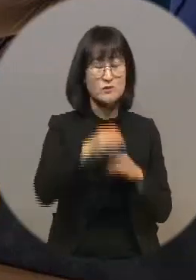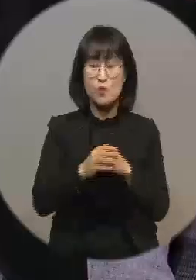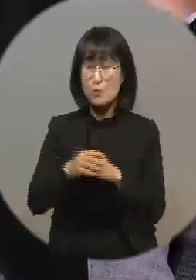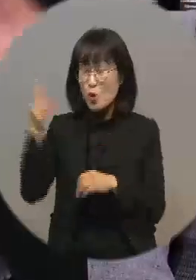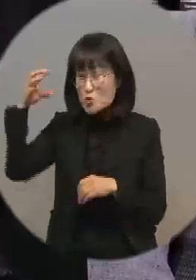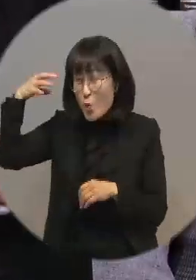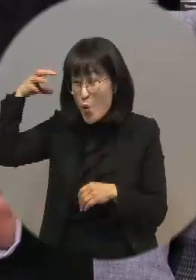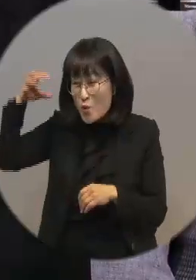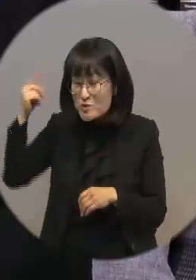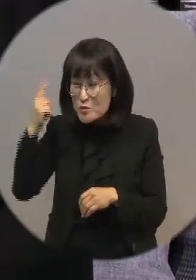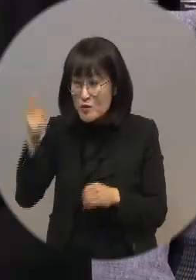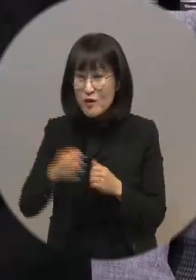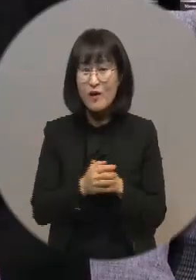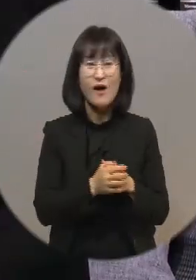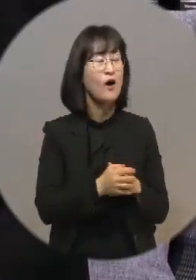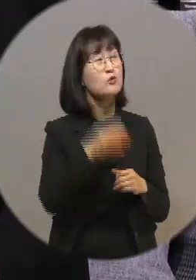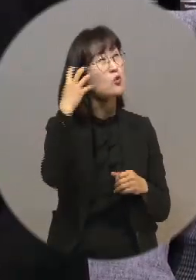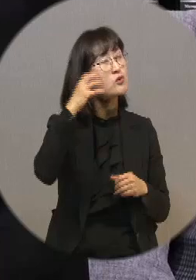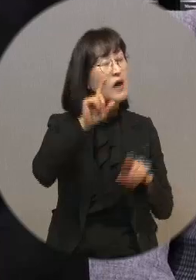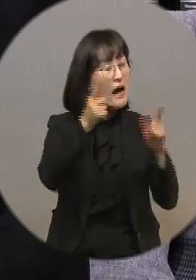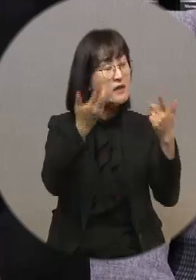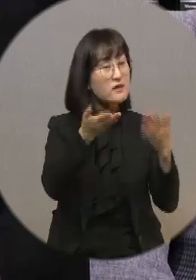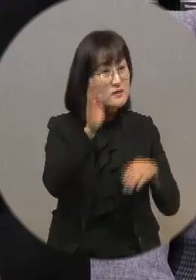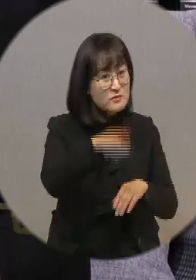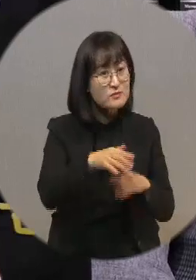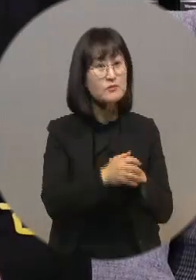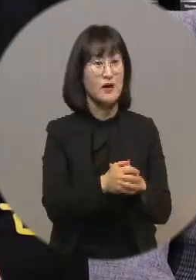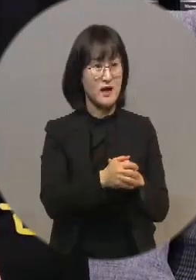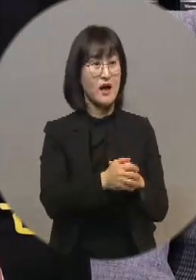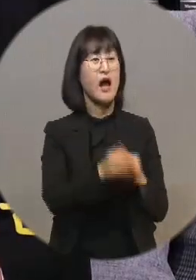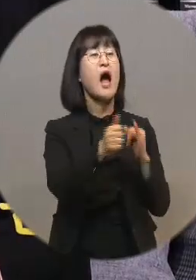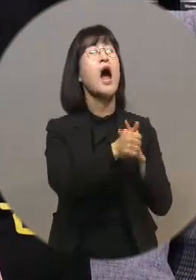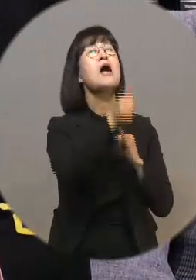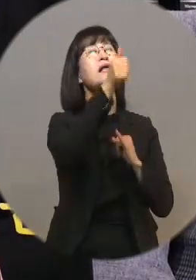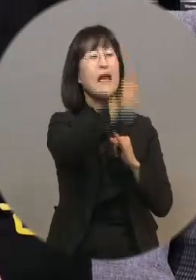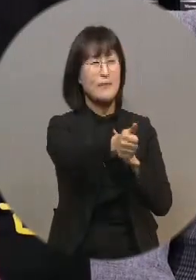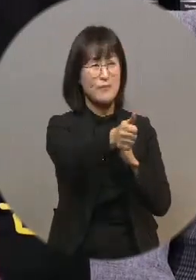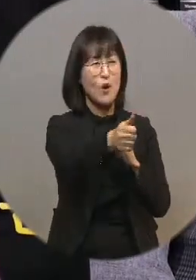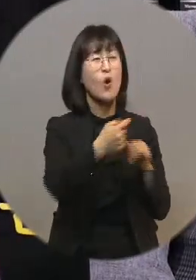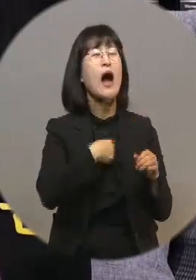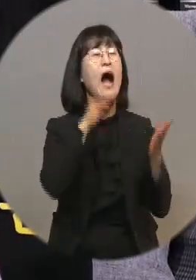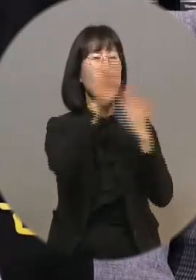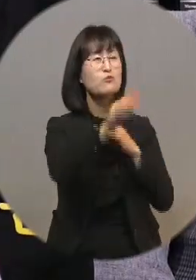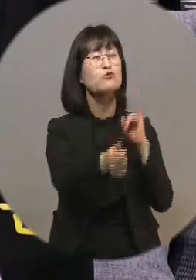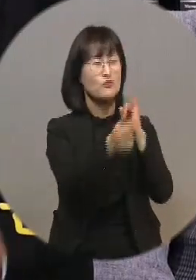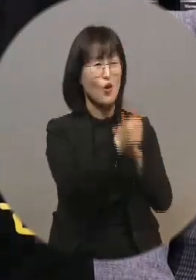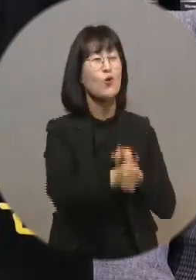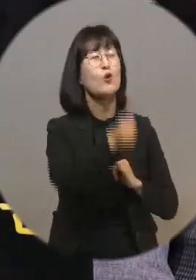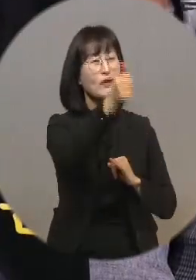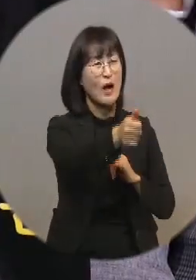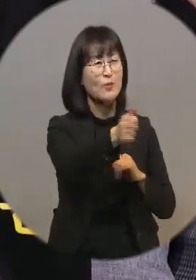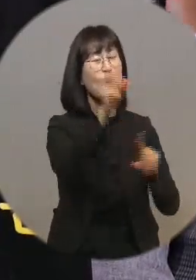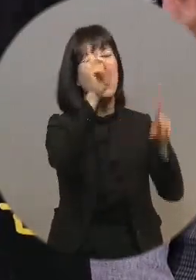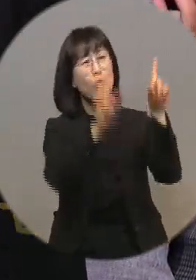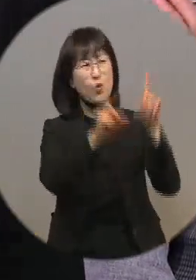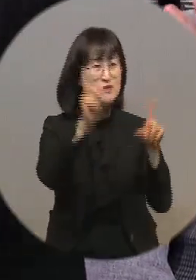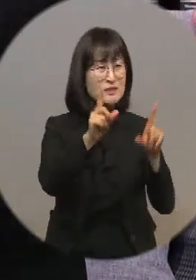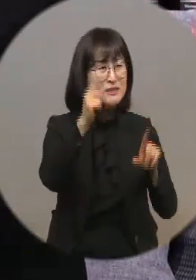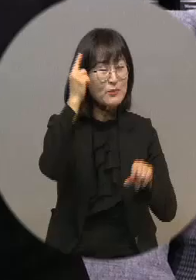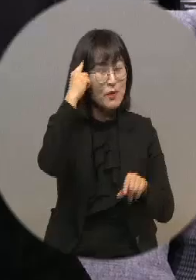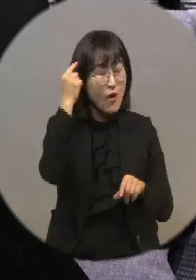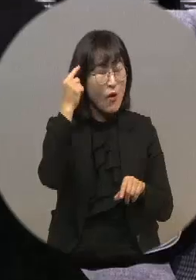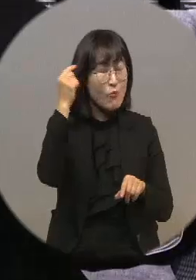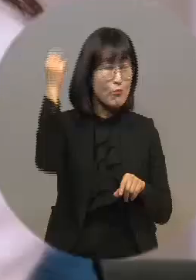아닌데 자 봐봐 네가 평생을 보게 될 네 남편의 뒷모습이야 라는 게 너무